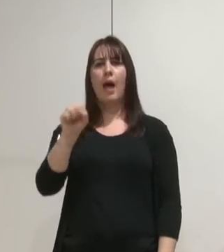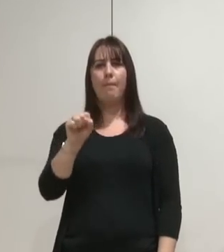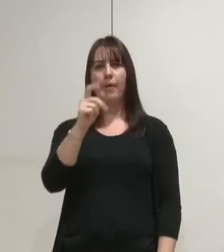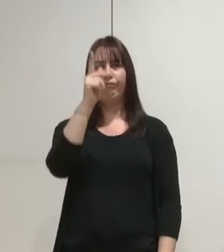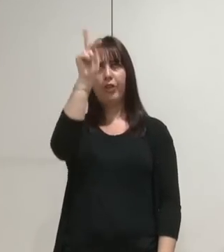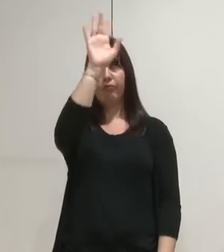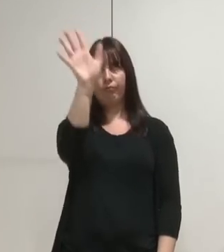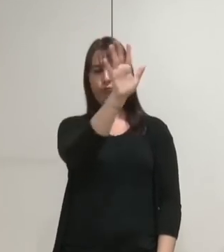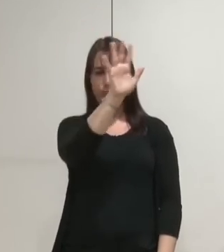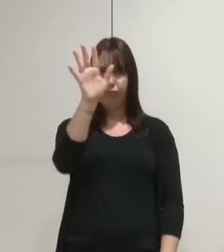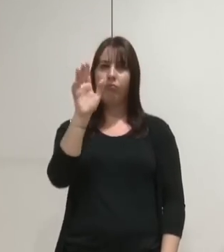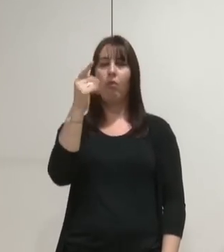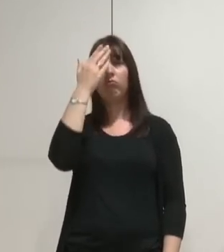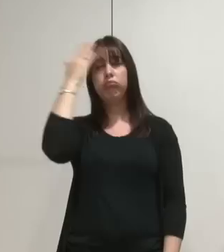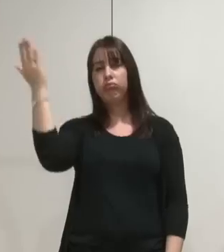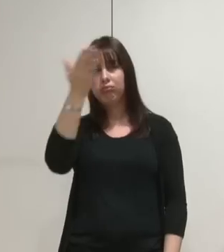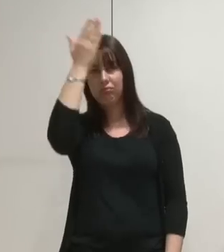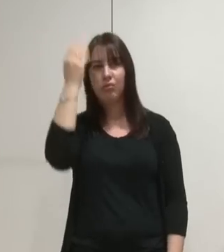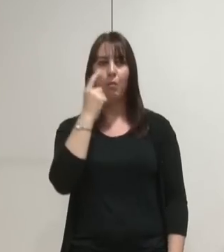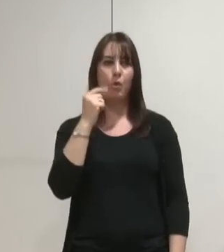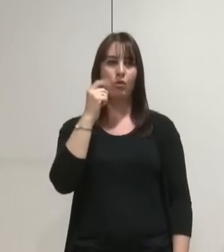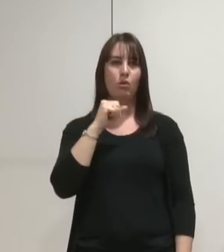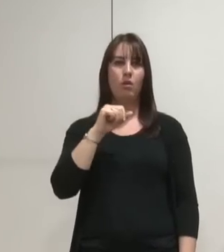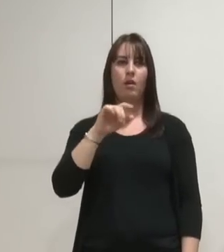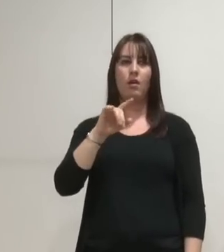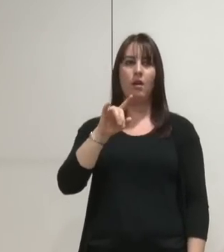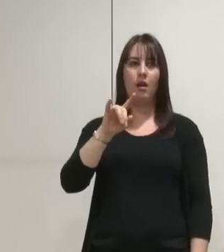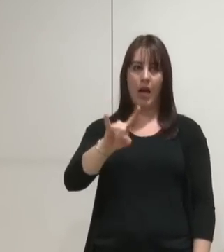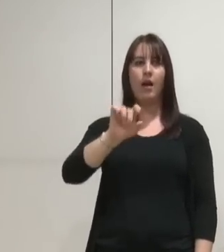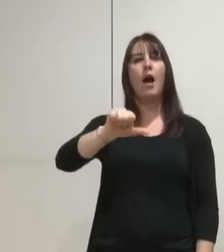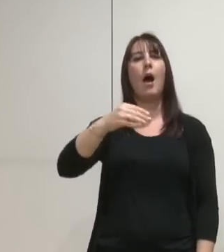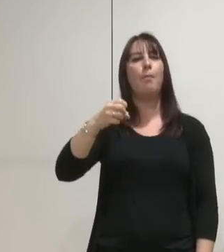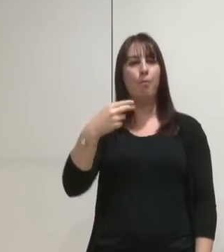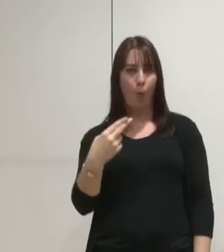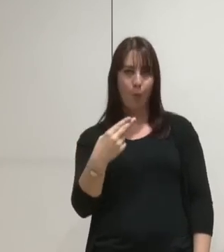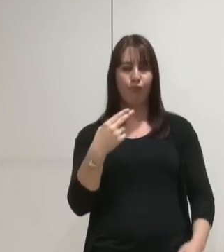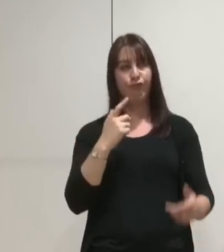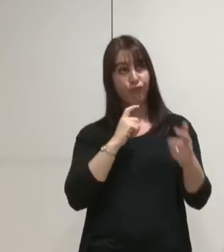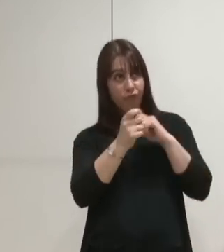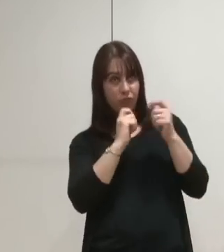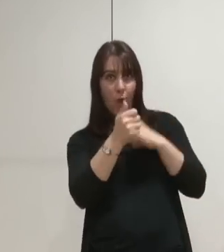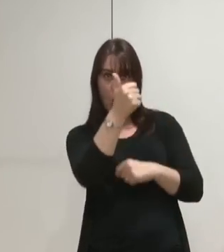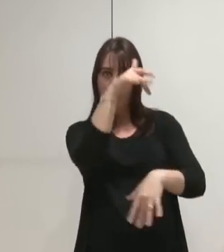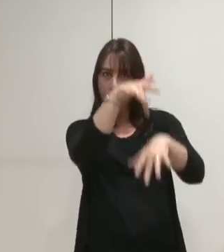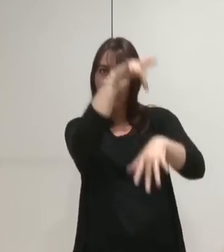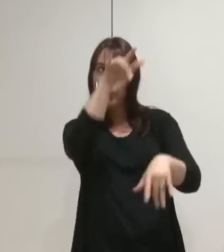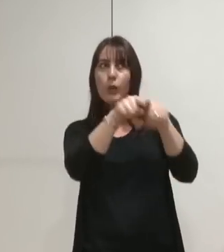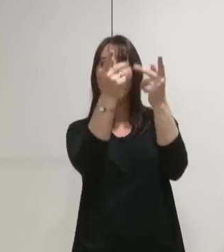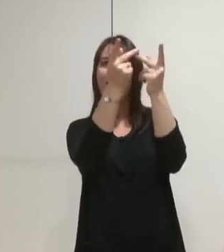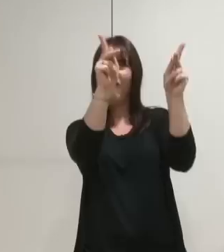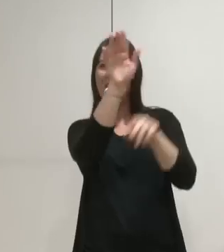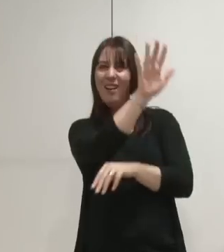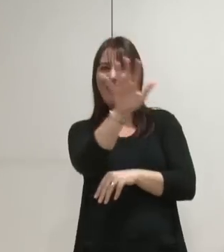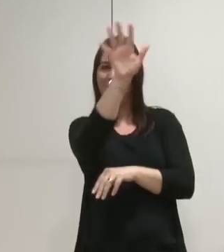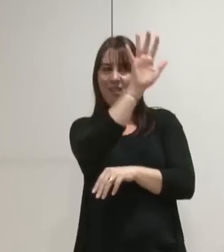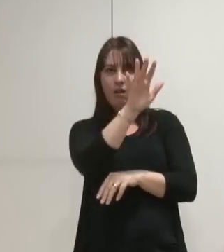et collègu nationalement connu Benoît amont qui rencontre le même type de problème sur sa ville avec